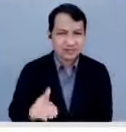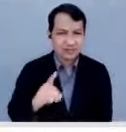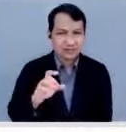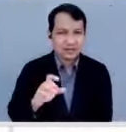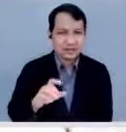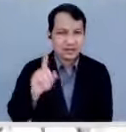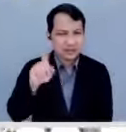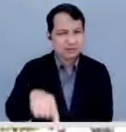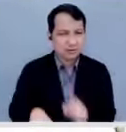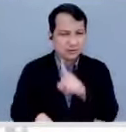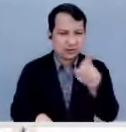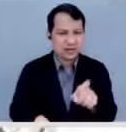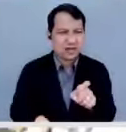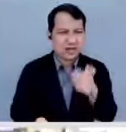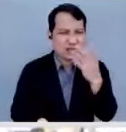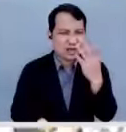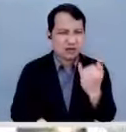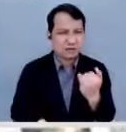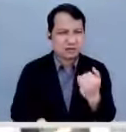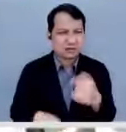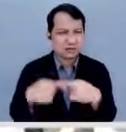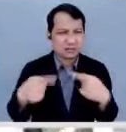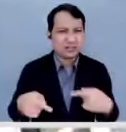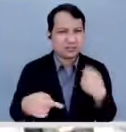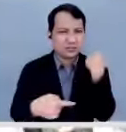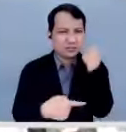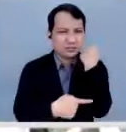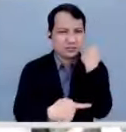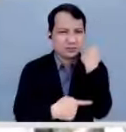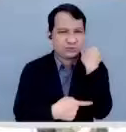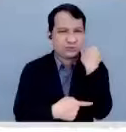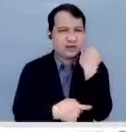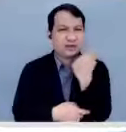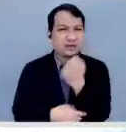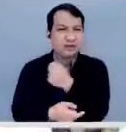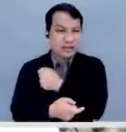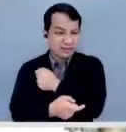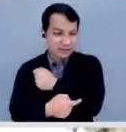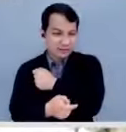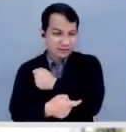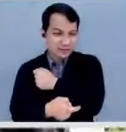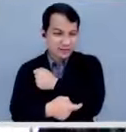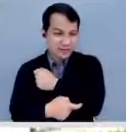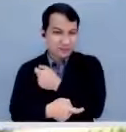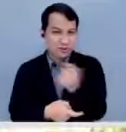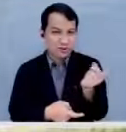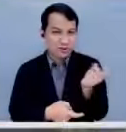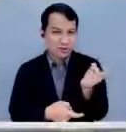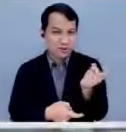Talong ko lang. Ano mas mahirap labanan? Ang antok? O tukso?